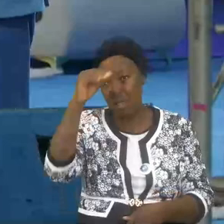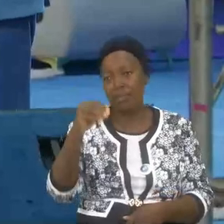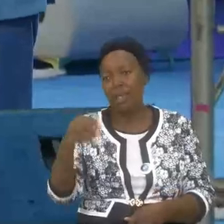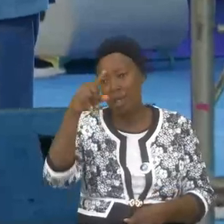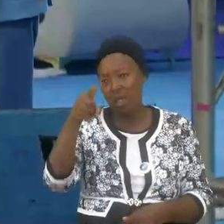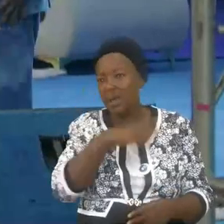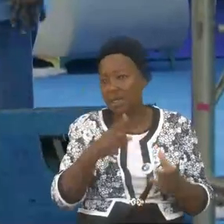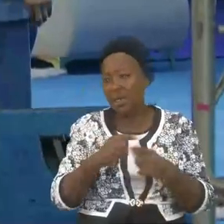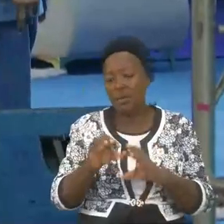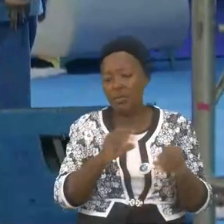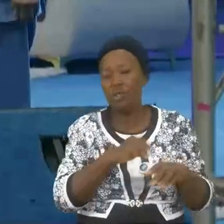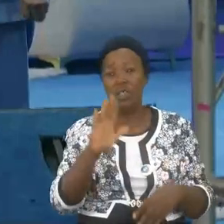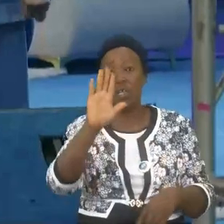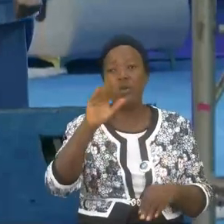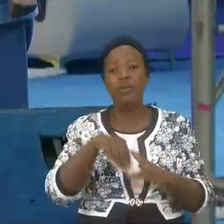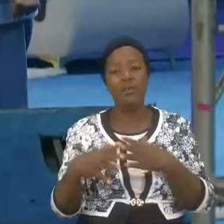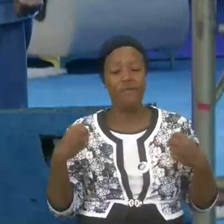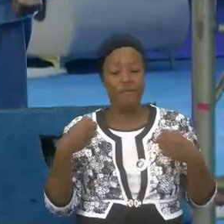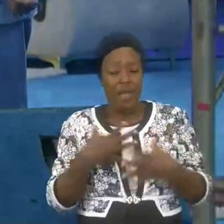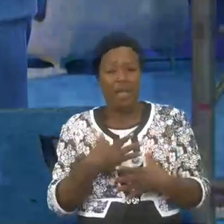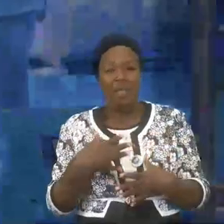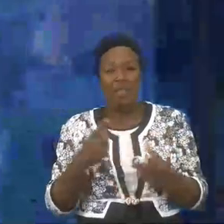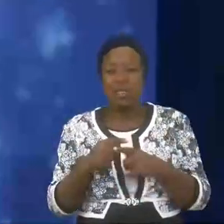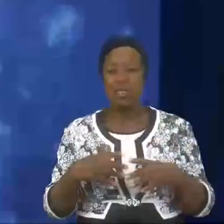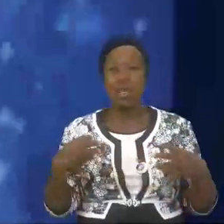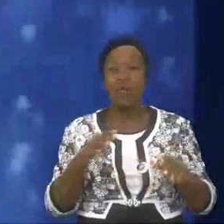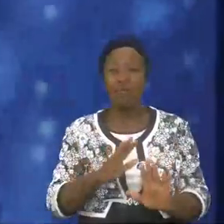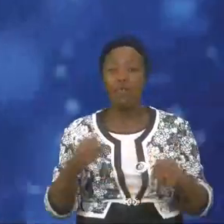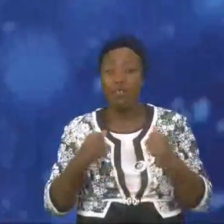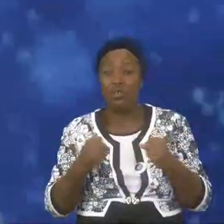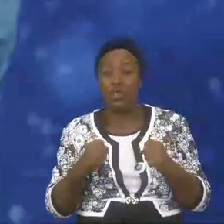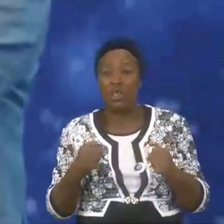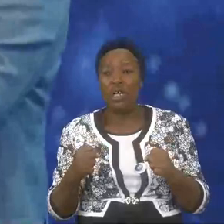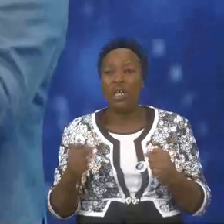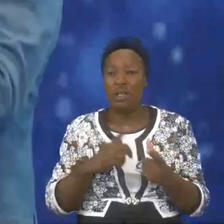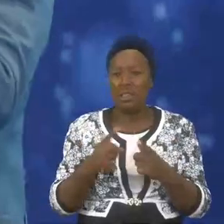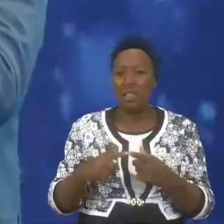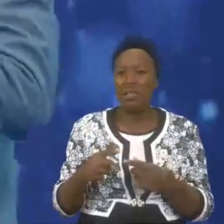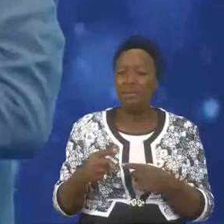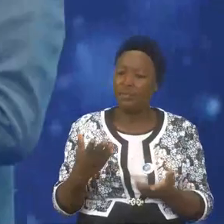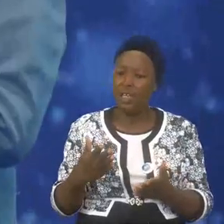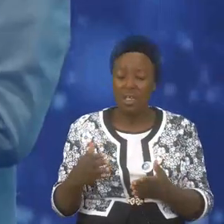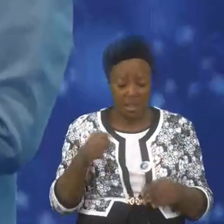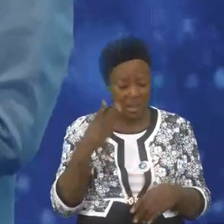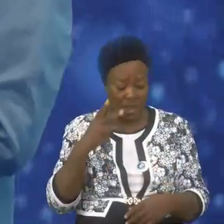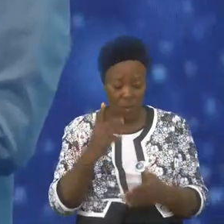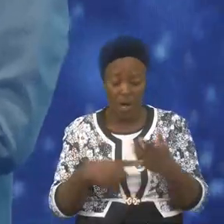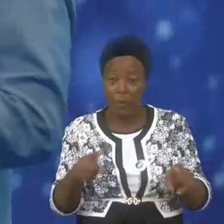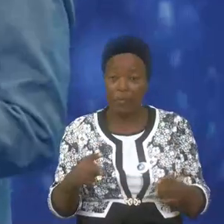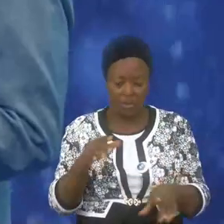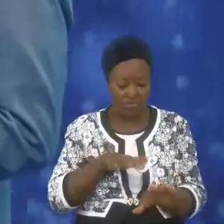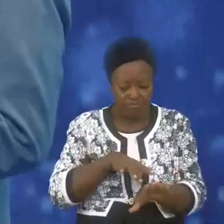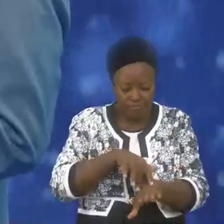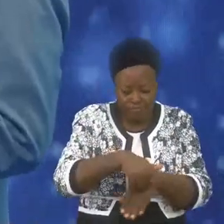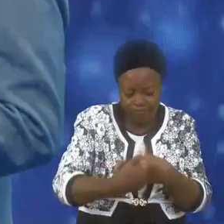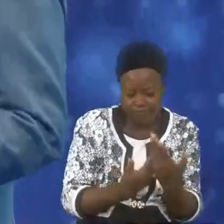Cela l'a poussé à trembler. Mais il s'est réveillé le matin.